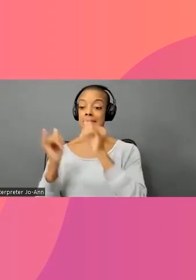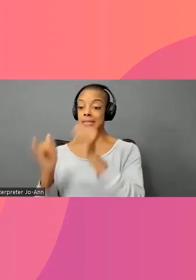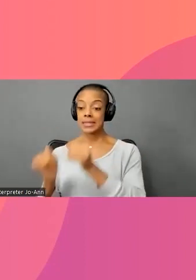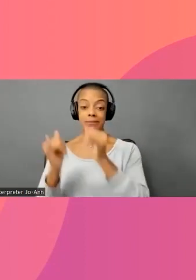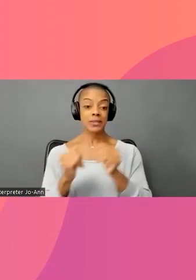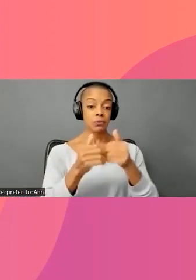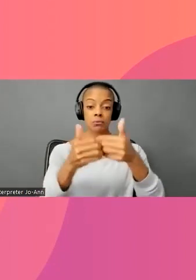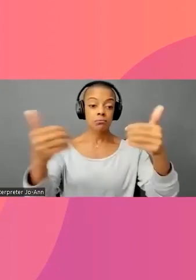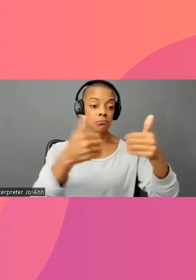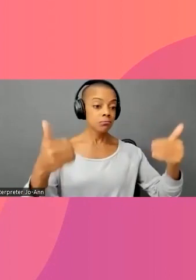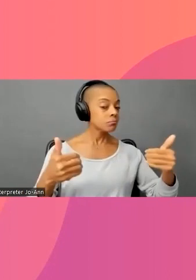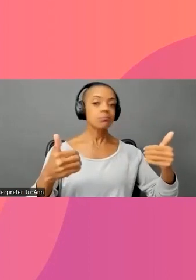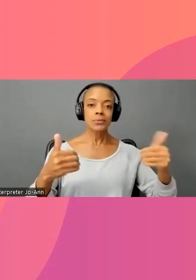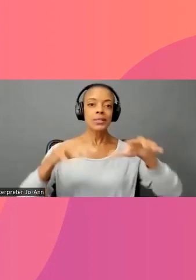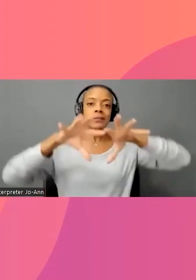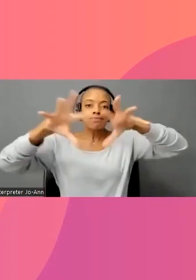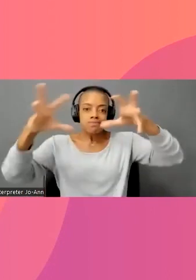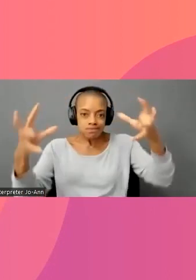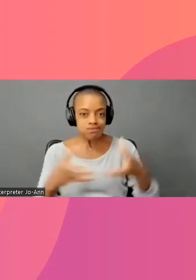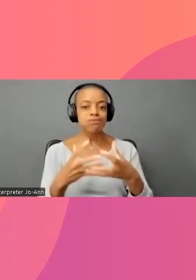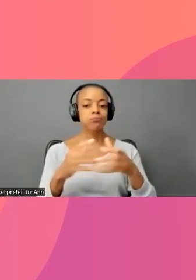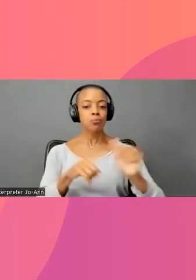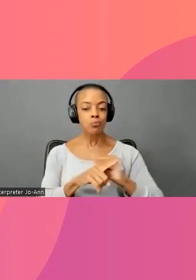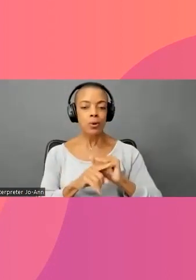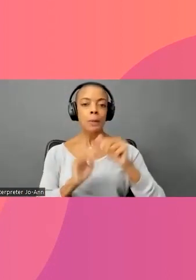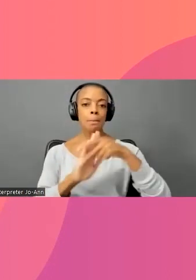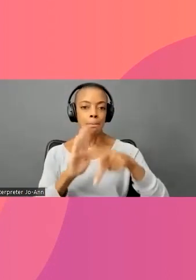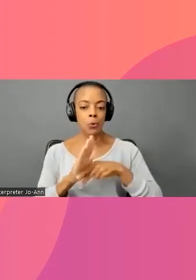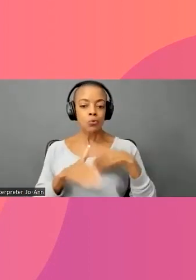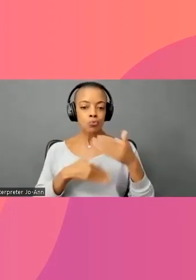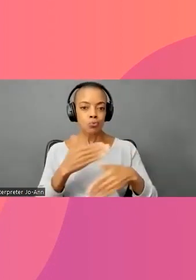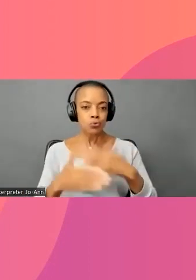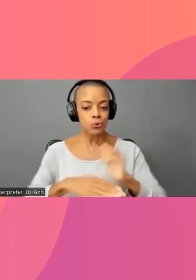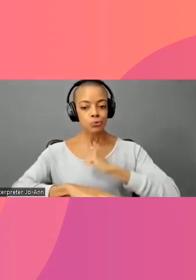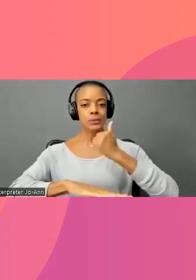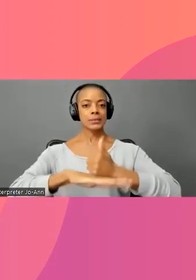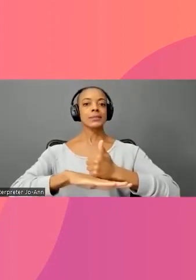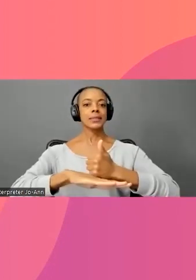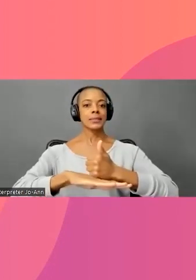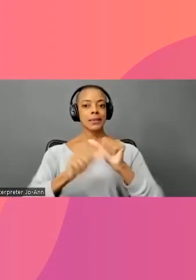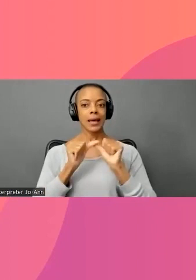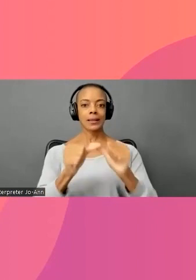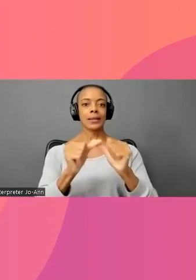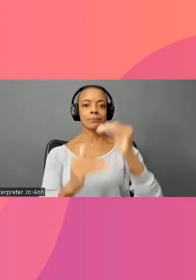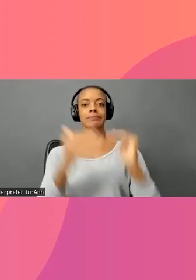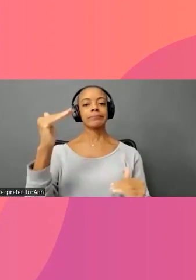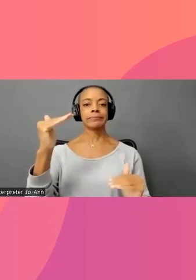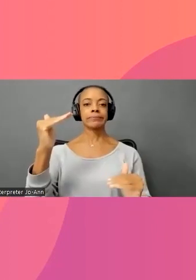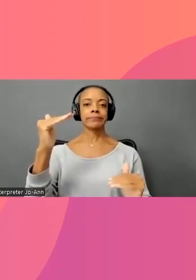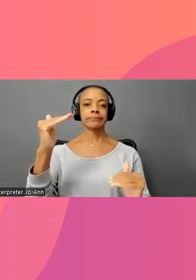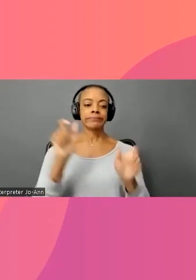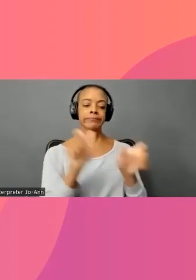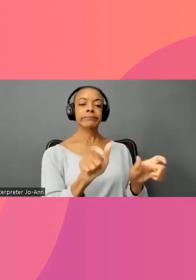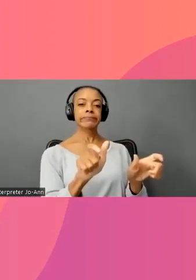va au-delà des actions individuelles et vise à se pencher sur les pratiques, politiques et procédures